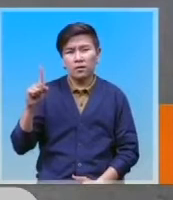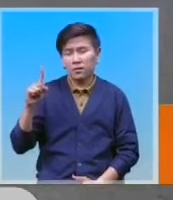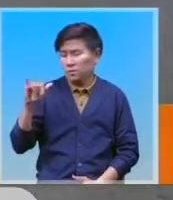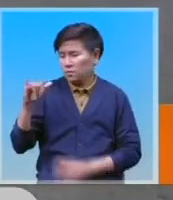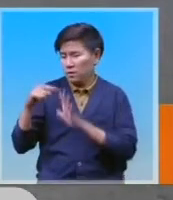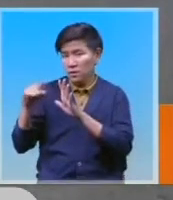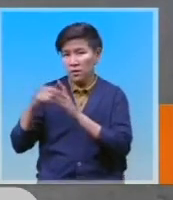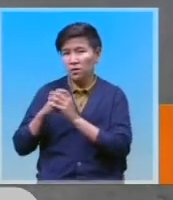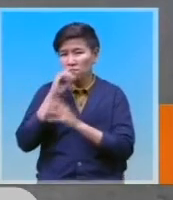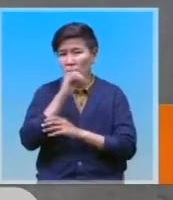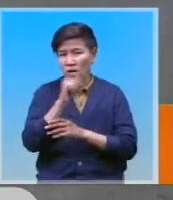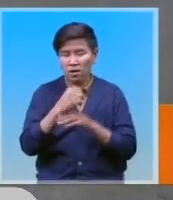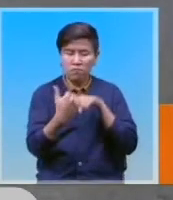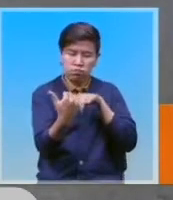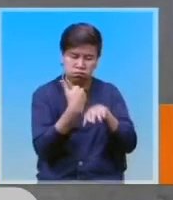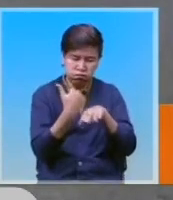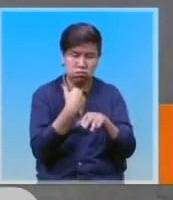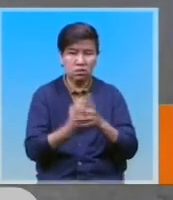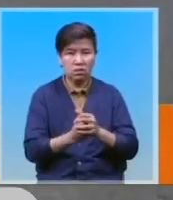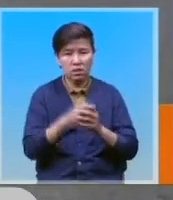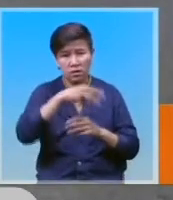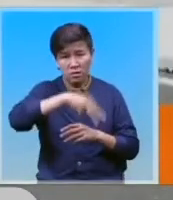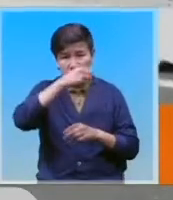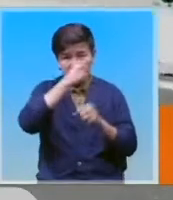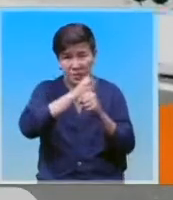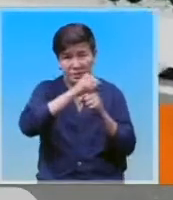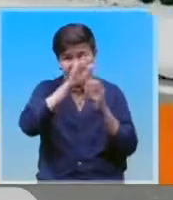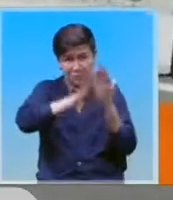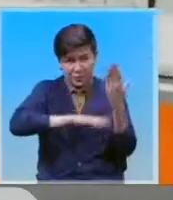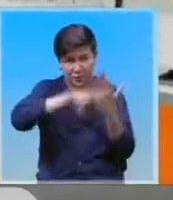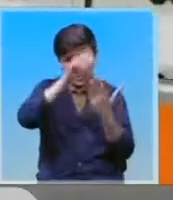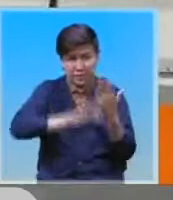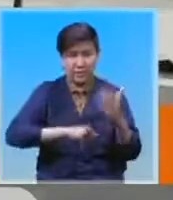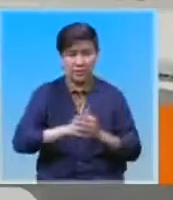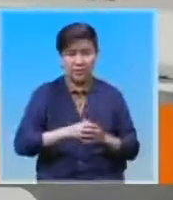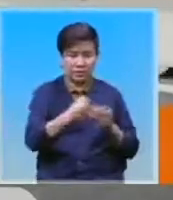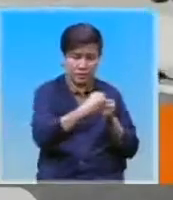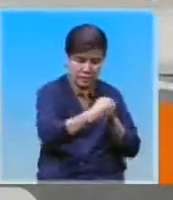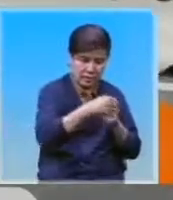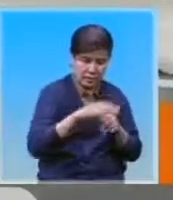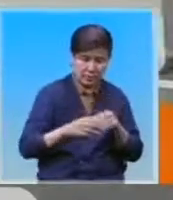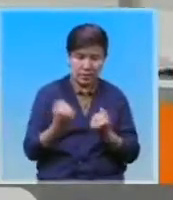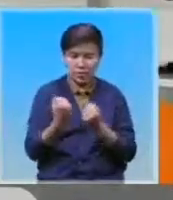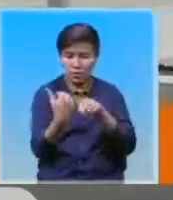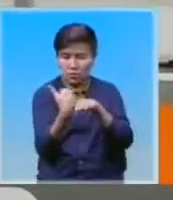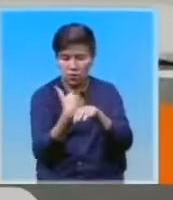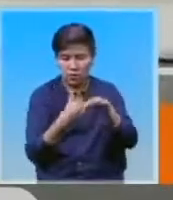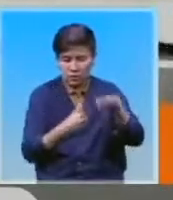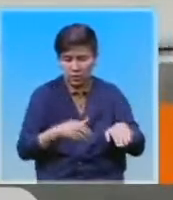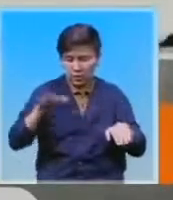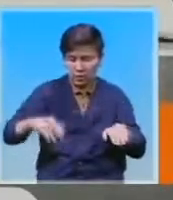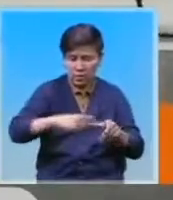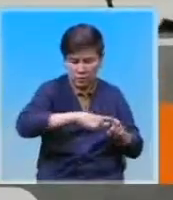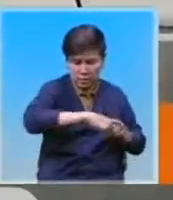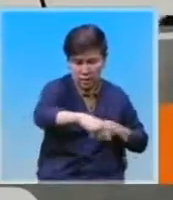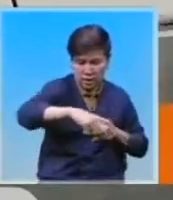ครับให้ส่วนการจราจรแล้วก็ขนส่งเมืองพัทยาดำเนินการทาสีตีเส้นสัญญาณการจราจรบริเวณเลียบทางรถไฟเพื่